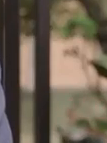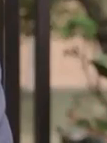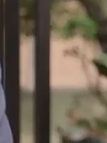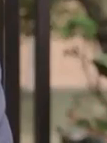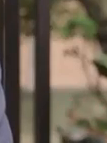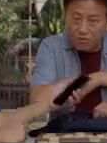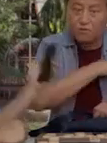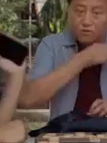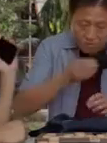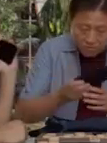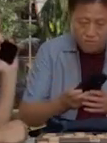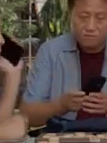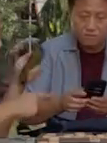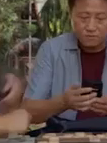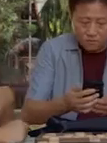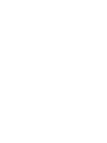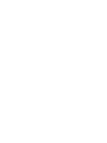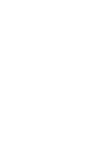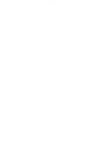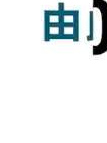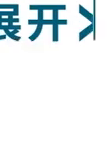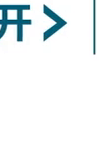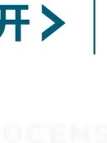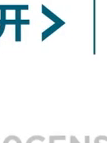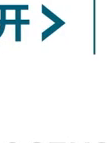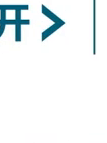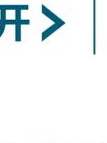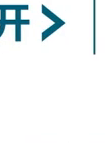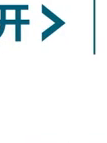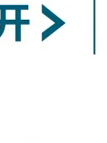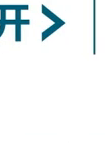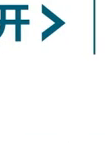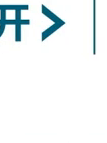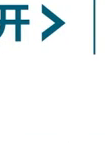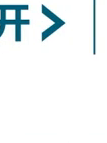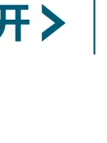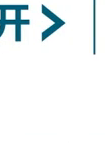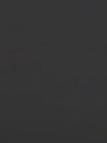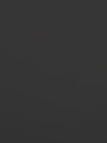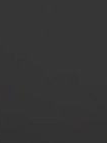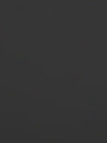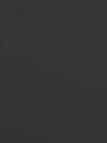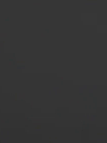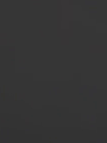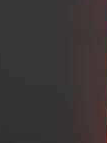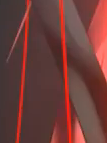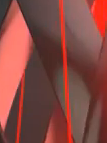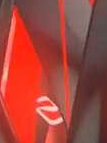赶紧上网填，打电话也行。 请上2020census.gov 完成普查。